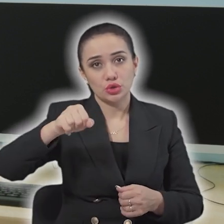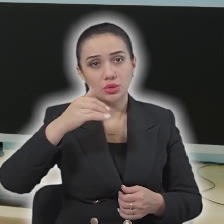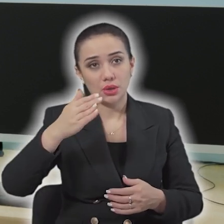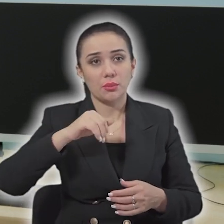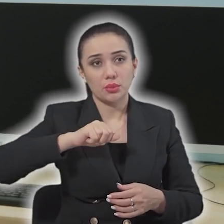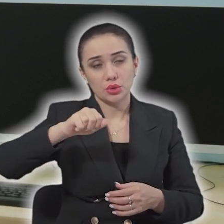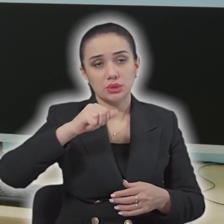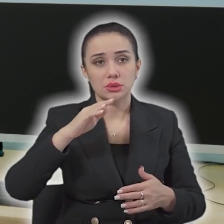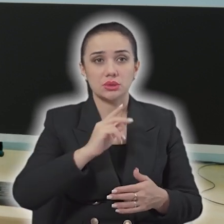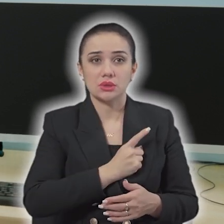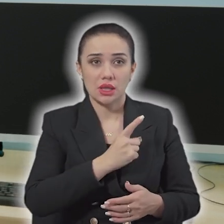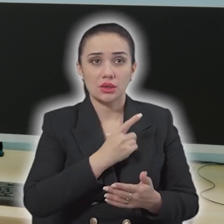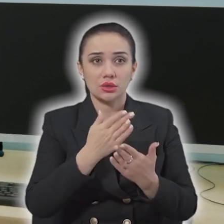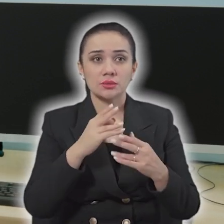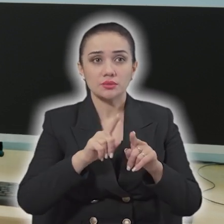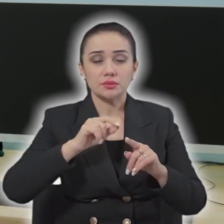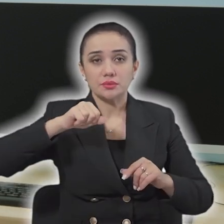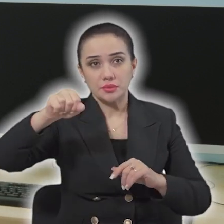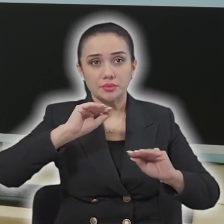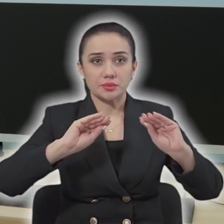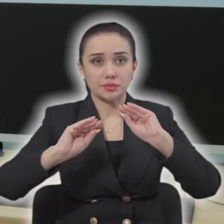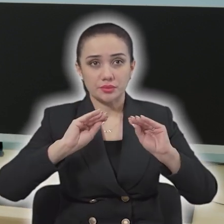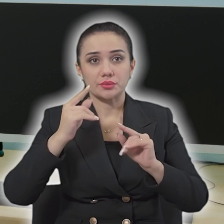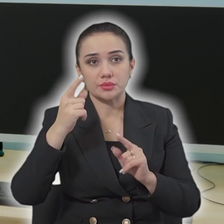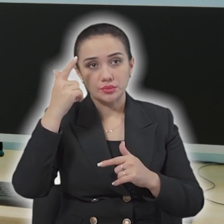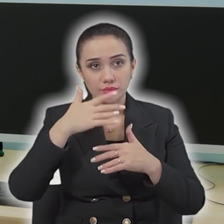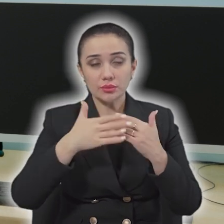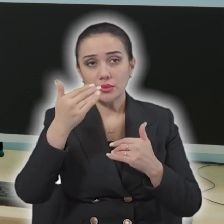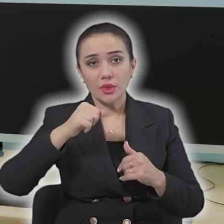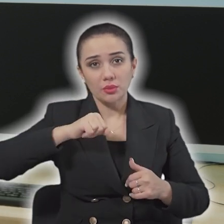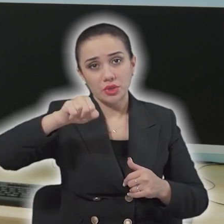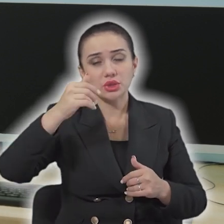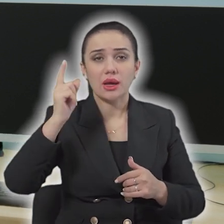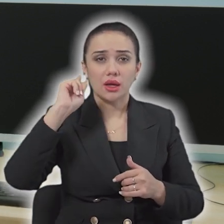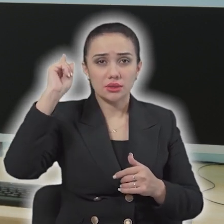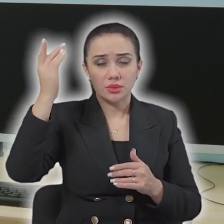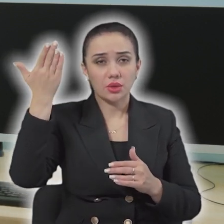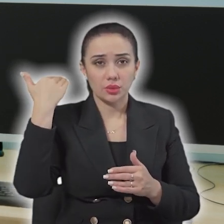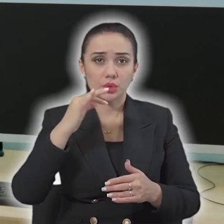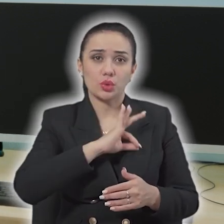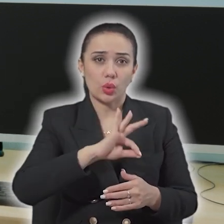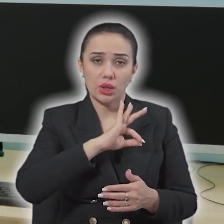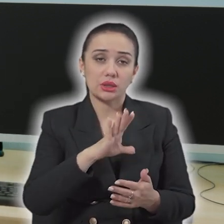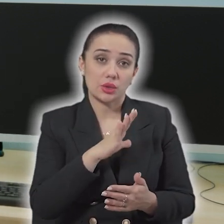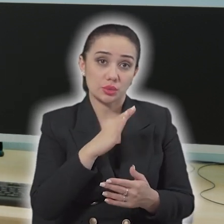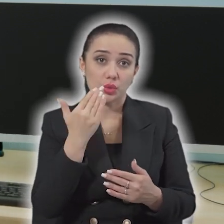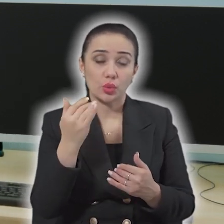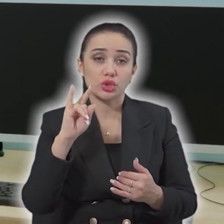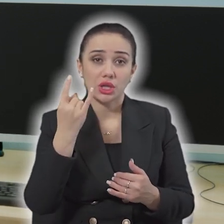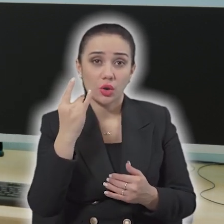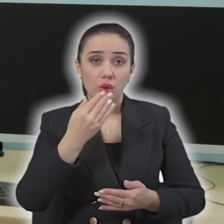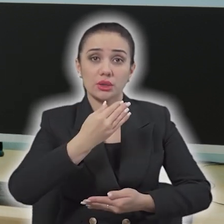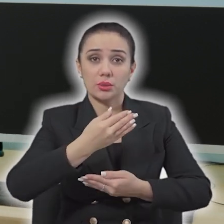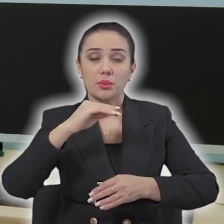Beshikchilik. Beshikchilik san'ati deganda biz beshik yasash kasbini tushunamiz. Beshikchilik qadimdan buyon qo'llanilayotgan bo'lib,